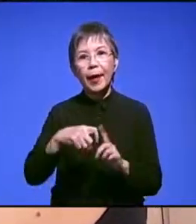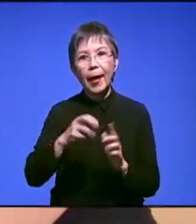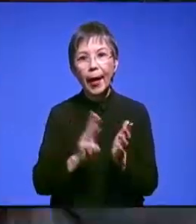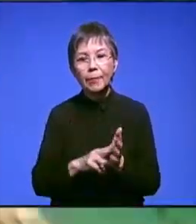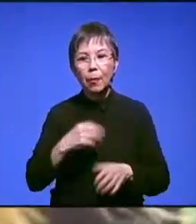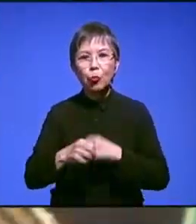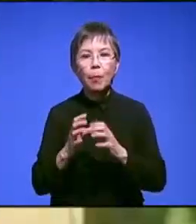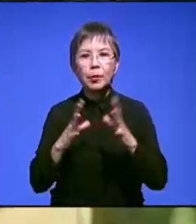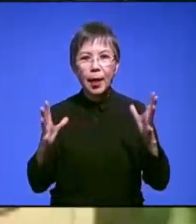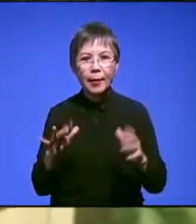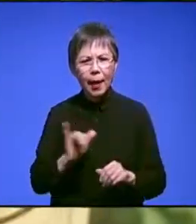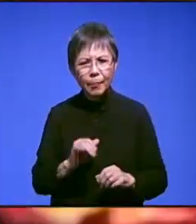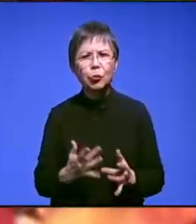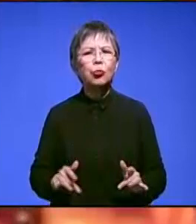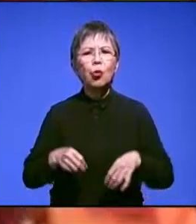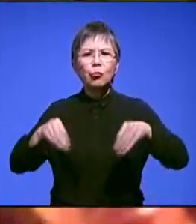pengusaha besar.